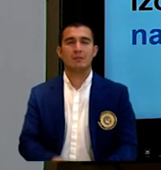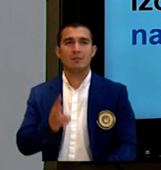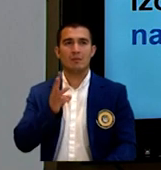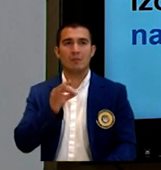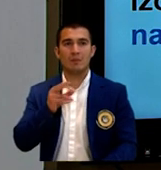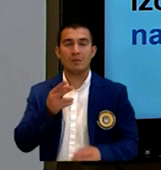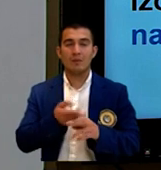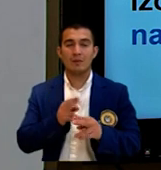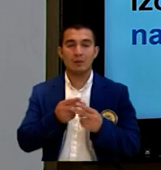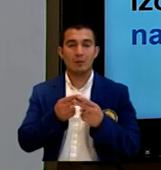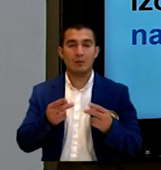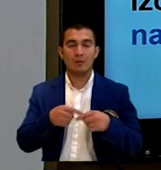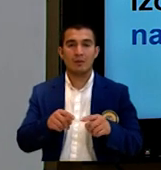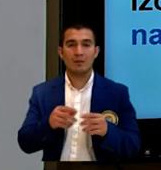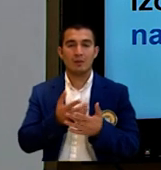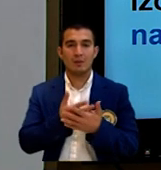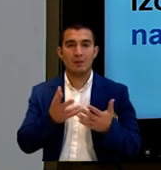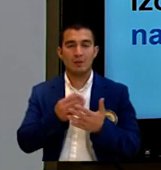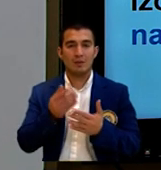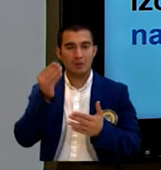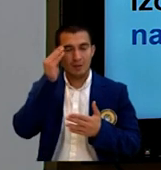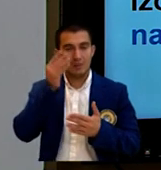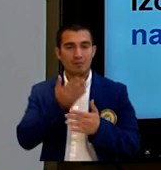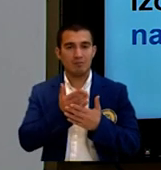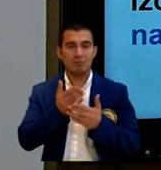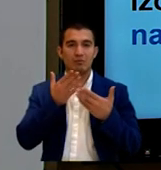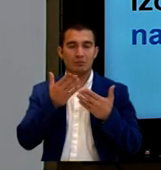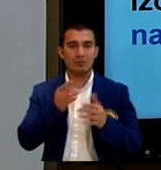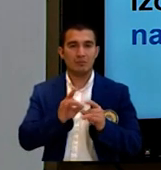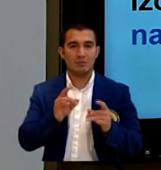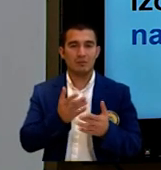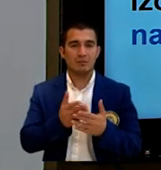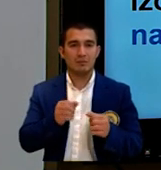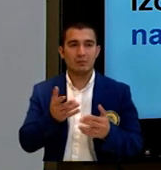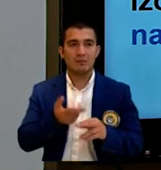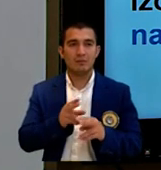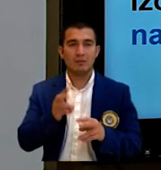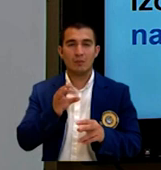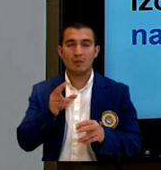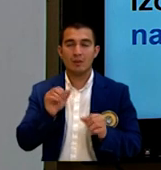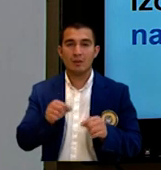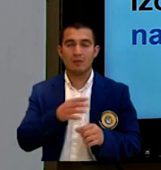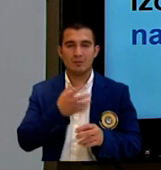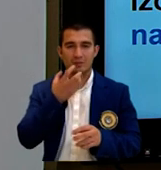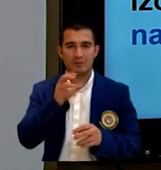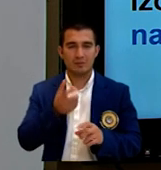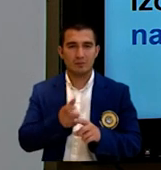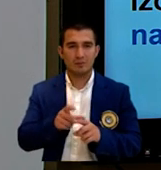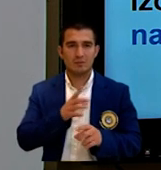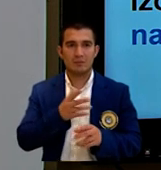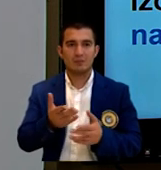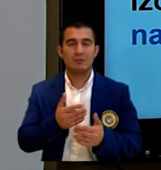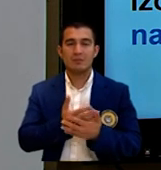Modda tuzilishining molekulyar kinetik nazariyasi asoslari moddalarda bo'ladigan issiqlik hodisalari va